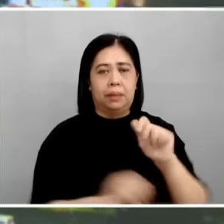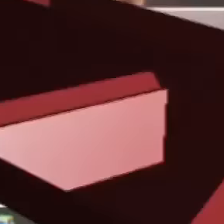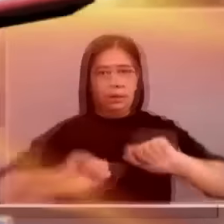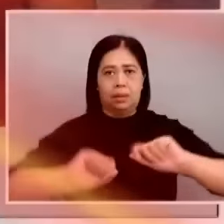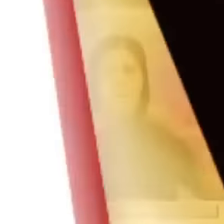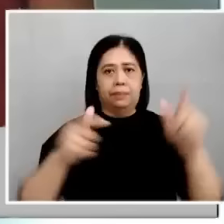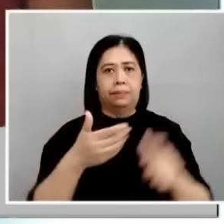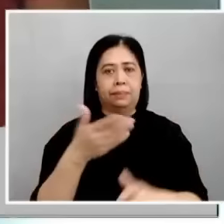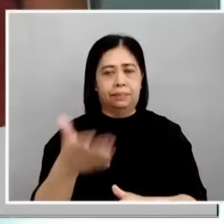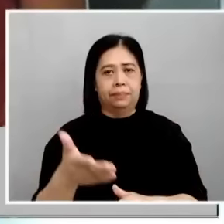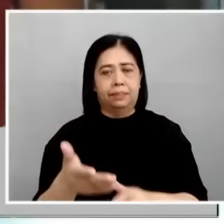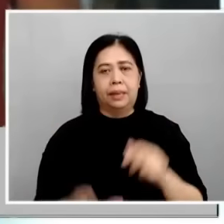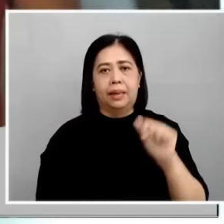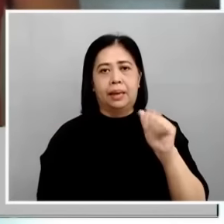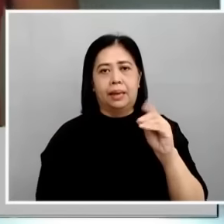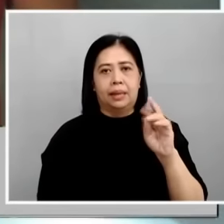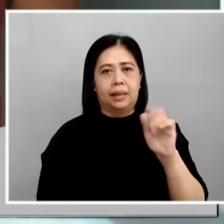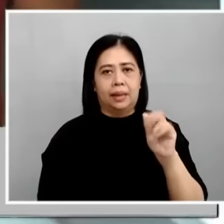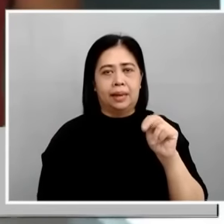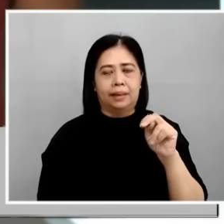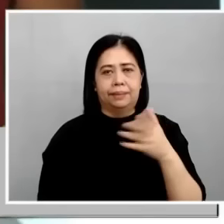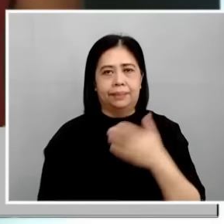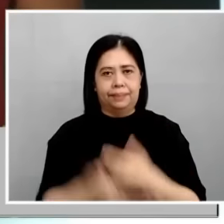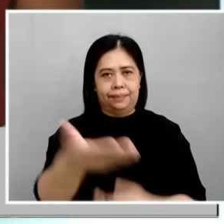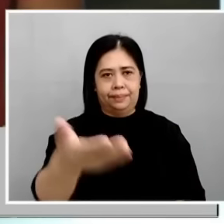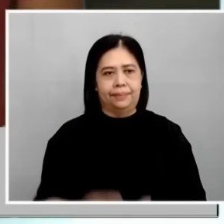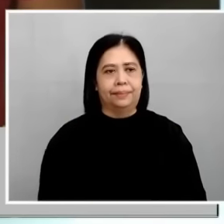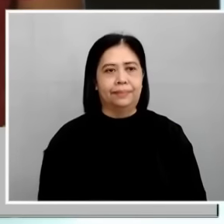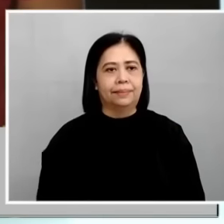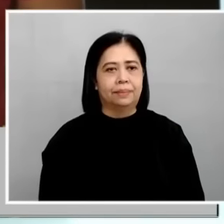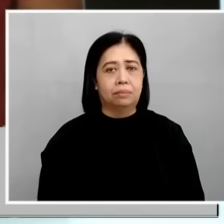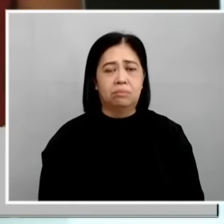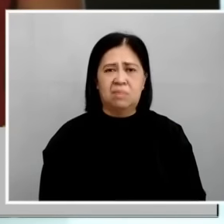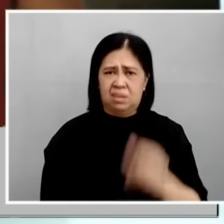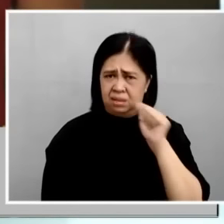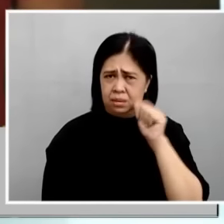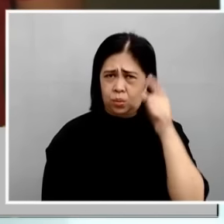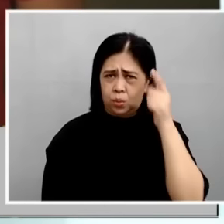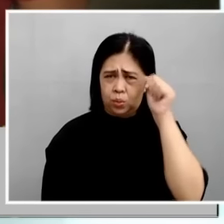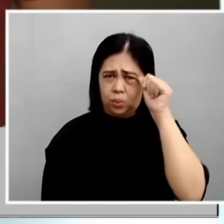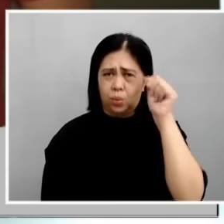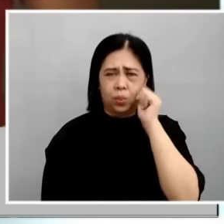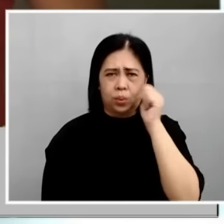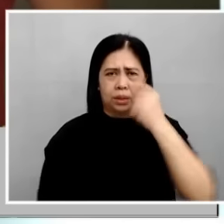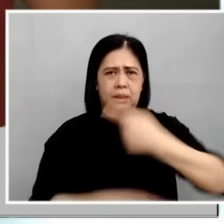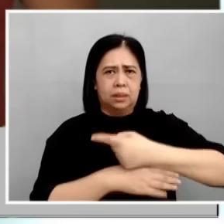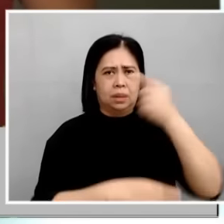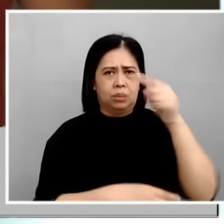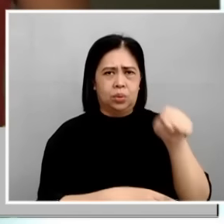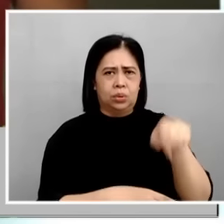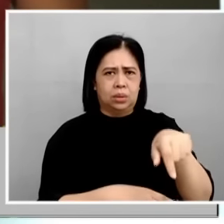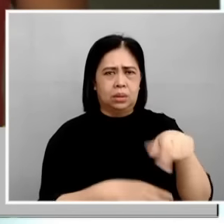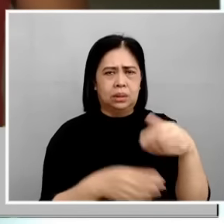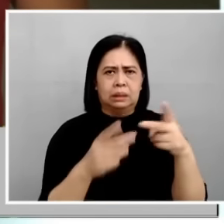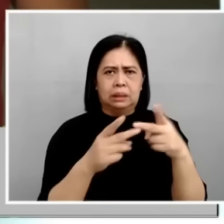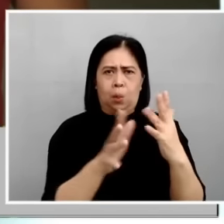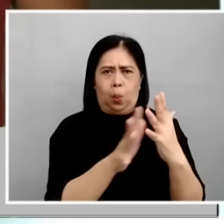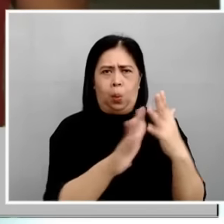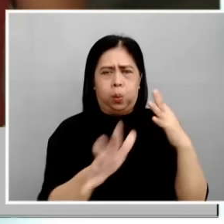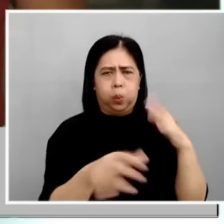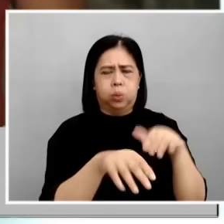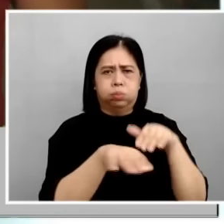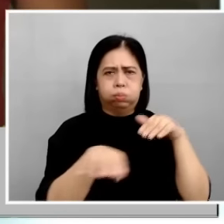nagpapatrol si Adrian Ayalin. Adrian, lagi na lang ang alam natin kapag may checkpoint dyan ay napakahaba ng pila